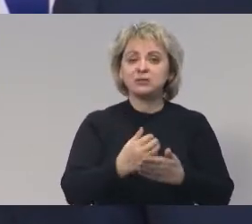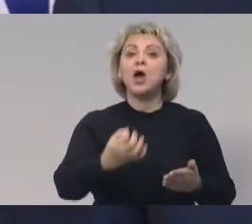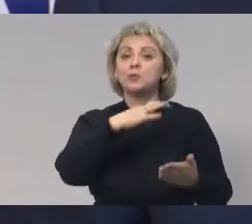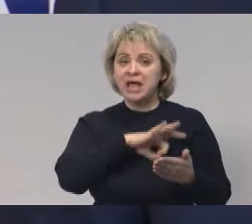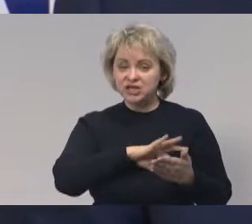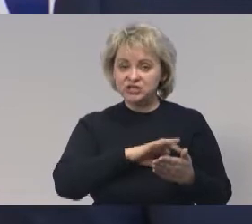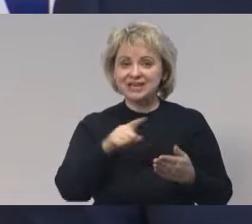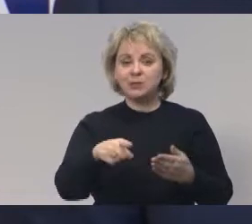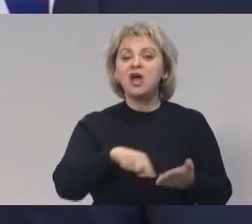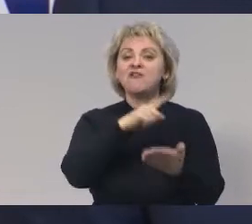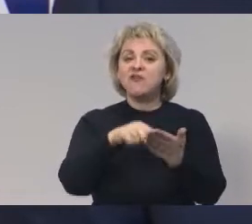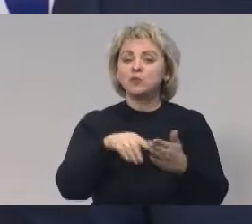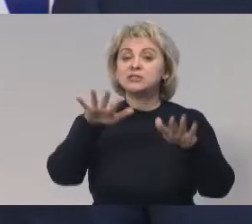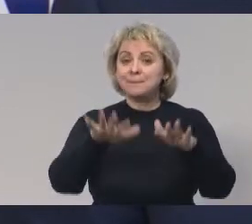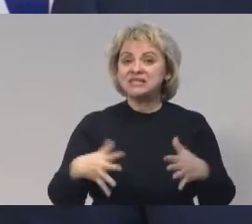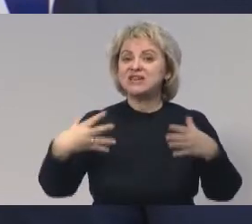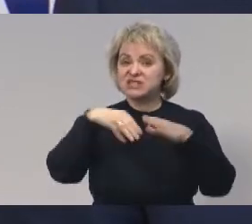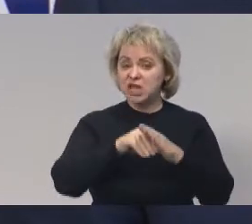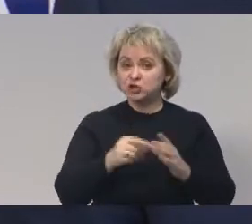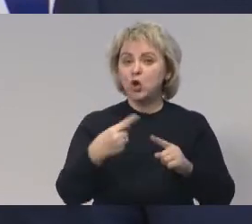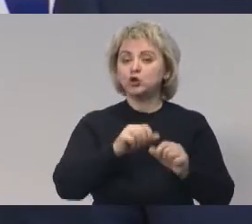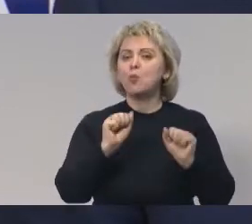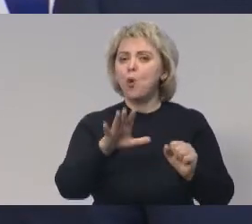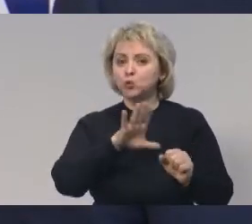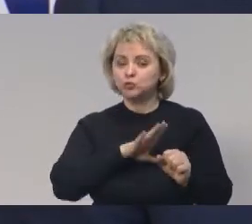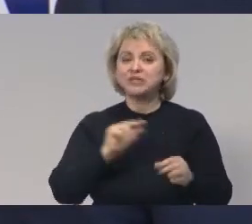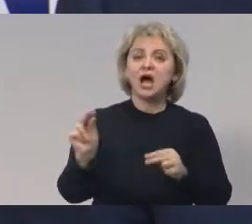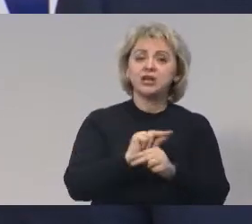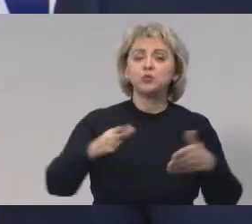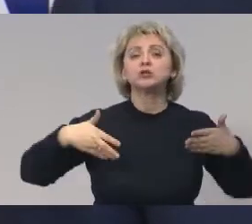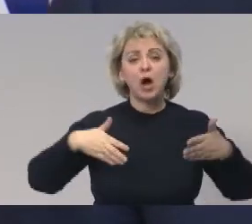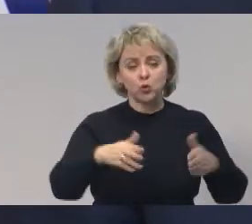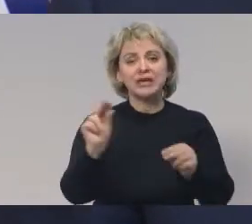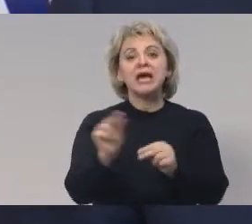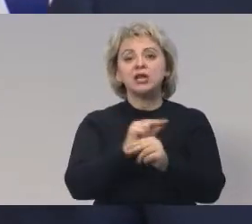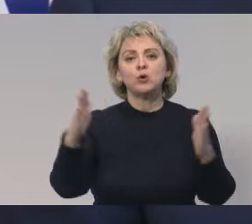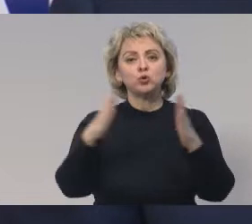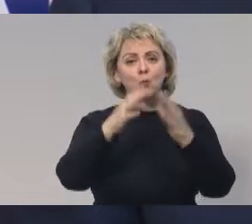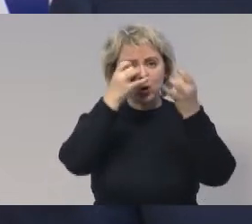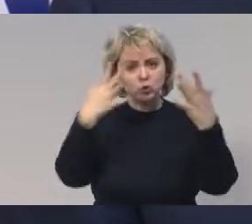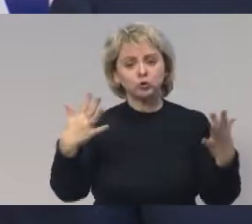приоритетным из вопросов местного значения. Это могут быть как ремонт дороги, ремонт дома